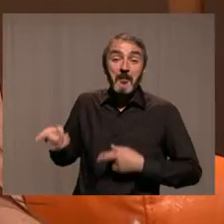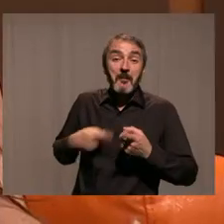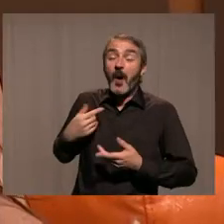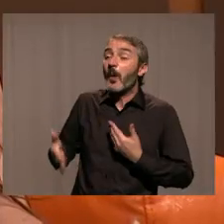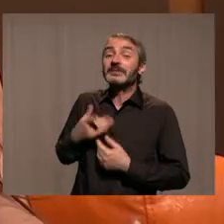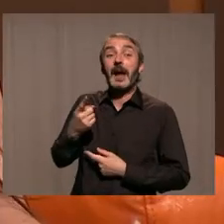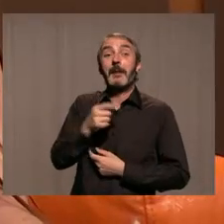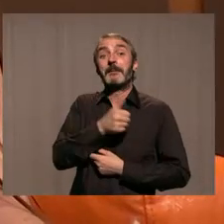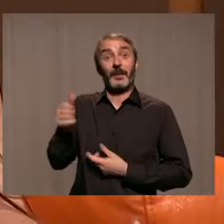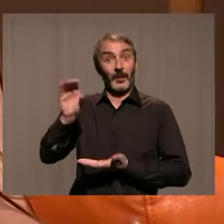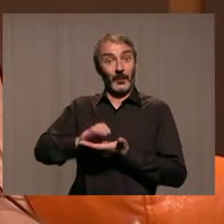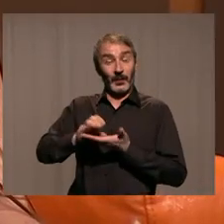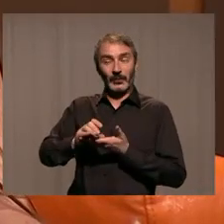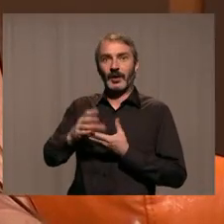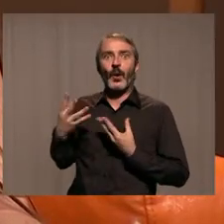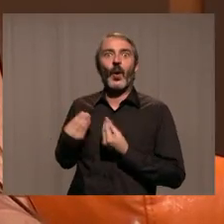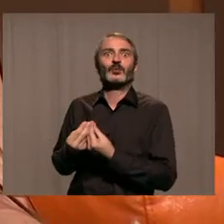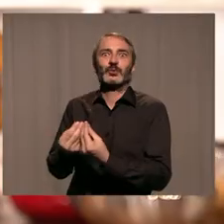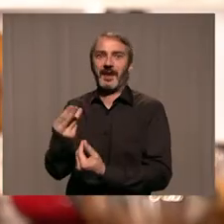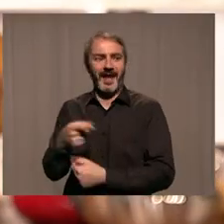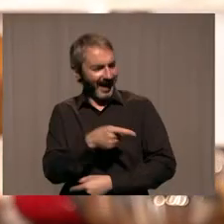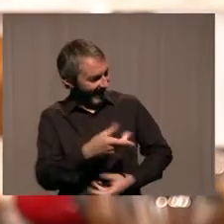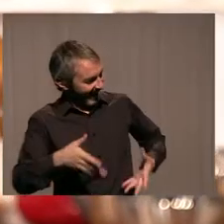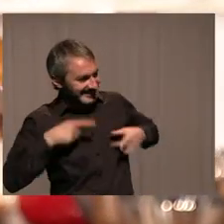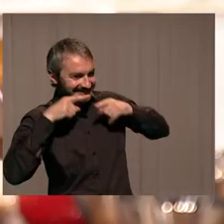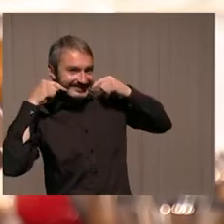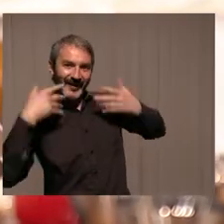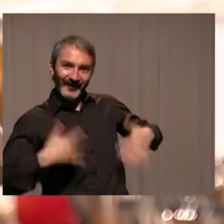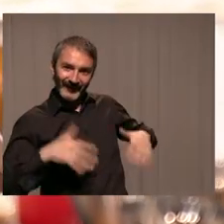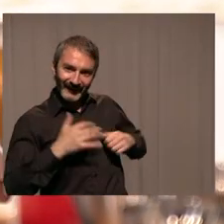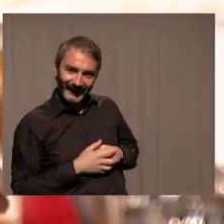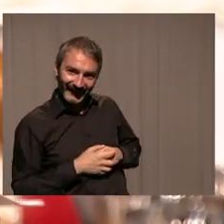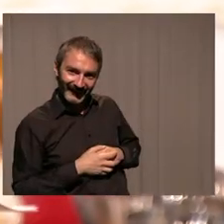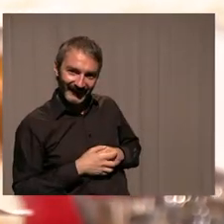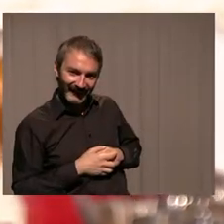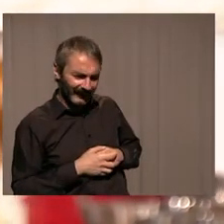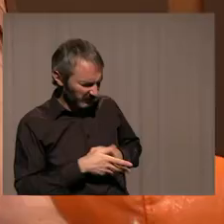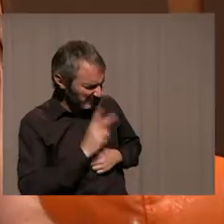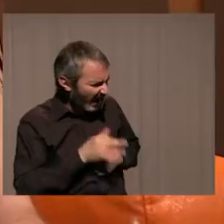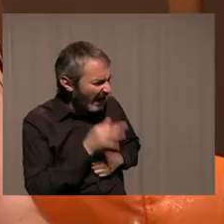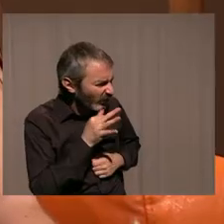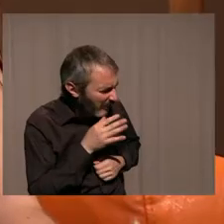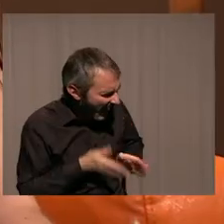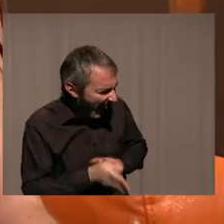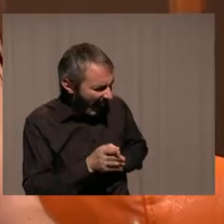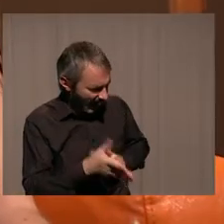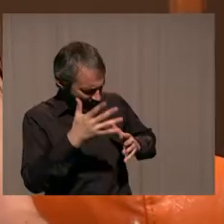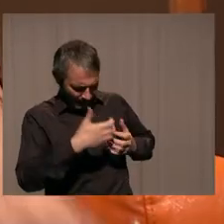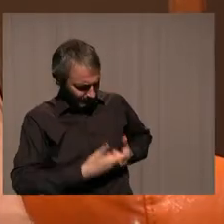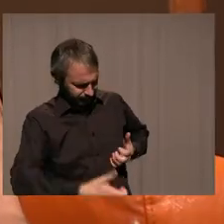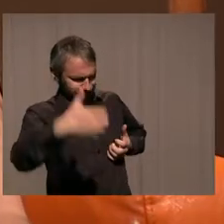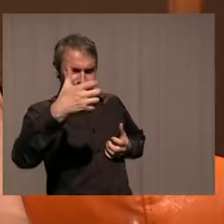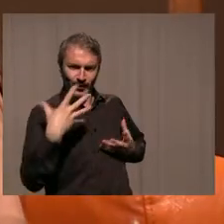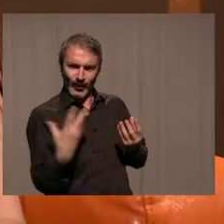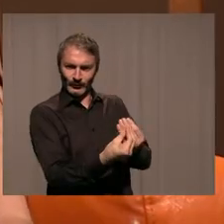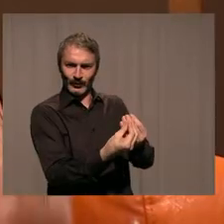el primer curs i encara. D'aquí aquesta alegria. Com que vol dir i encara? Però què és aquesta? No, que encara. Com home, clar, evidentment. Sí, sí. Aquest